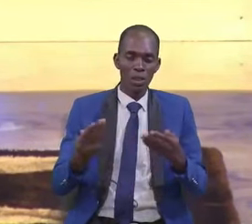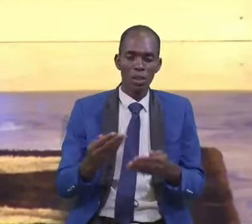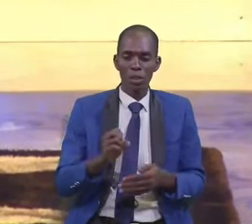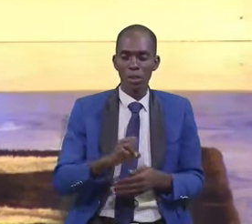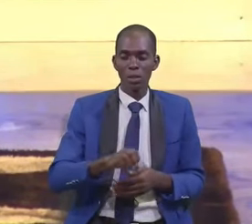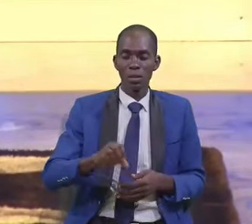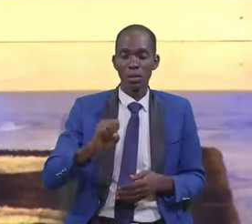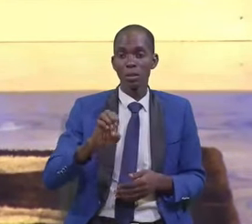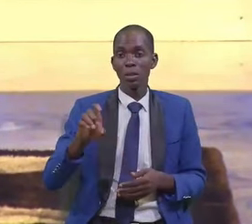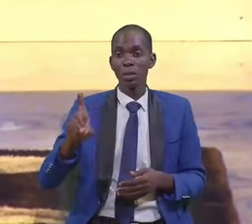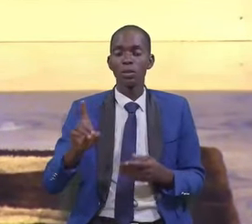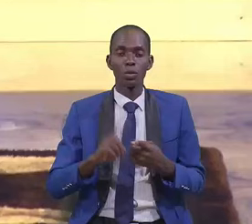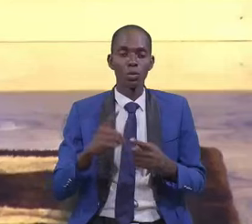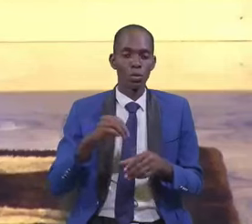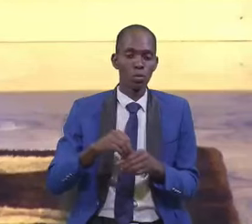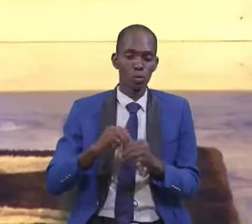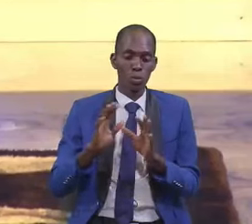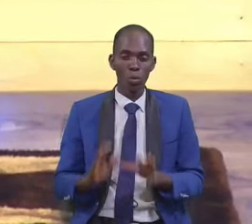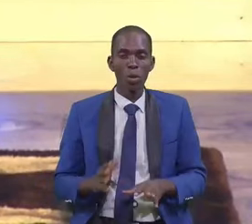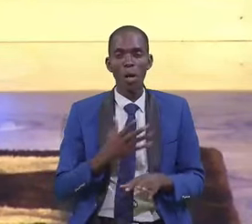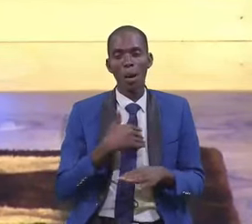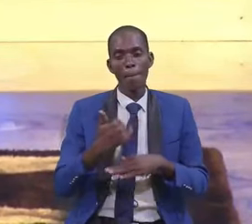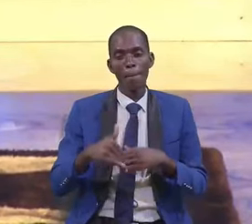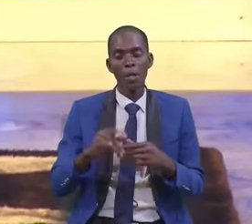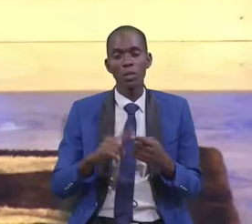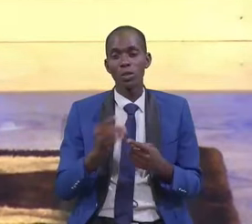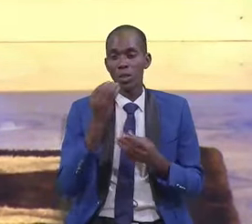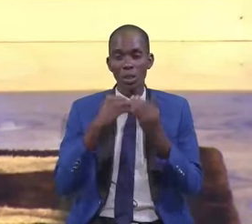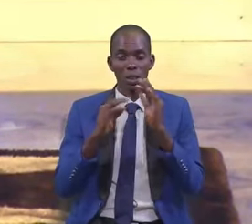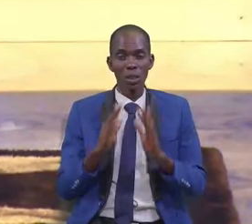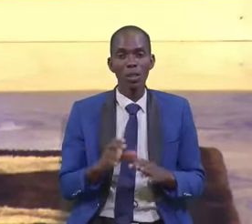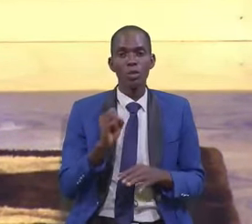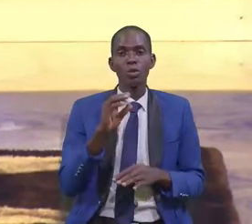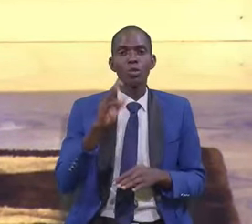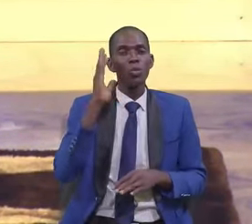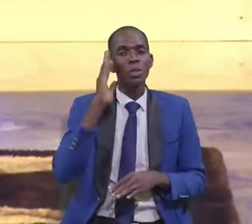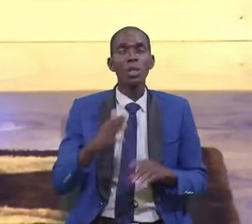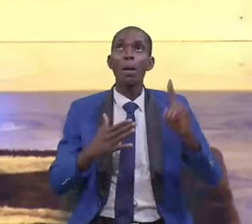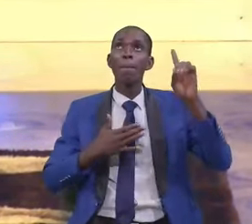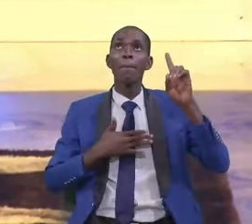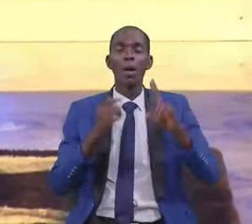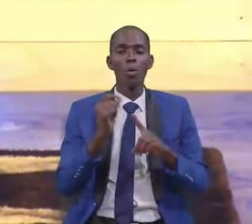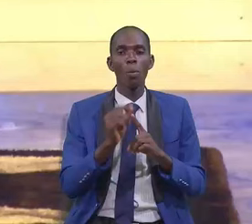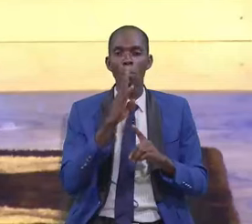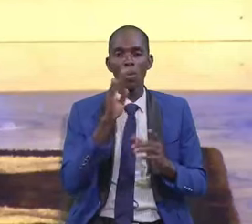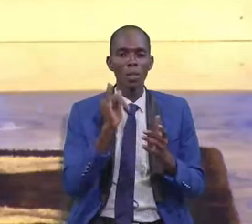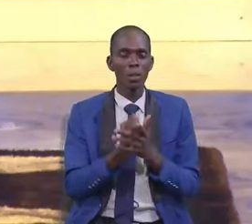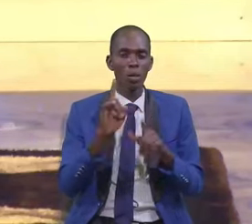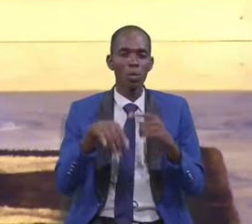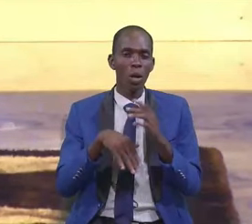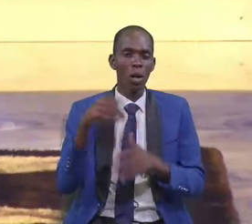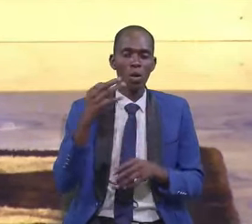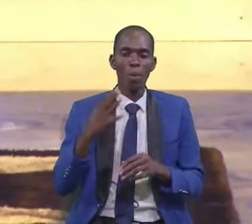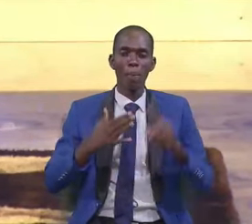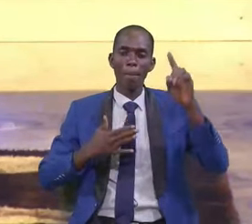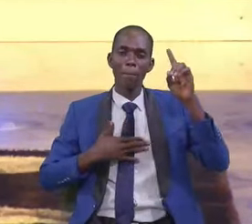pain à celui qui mange, ainsi en est-il de ma parole qui sort de ma bouche.